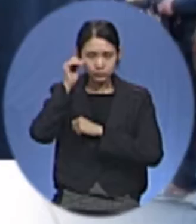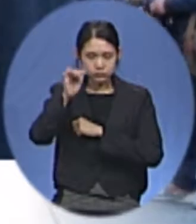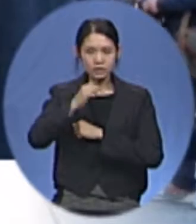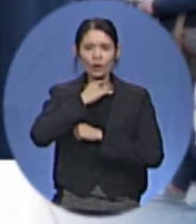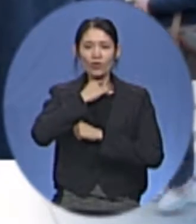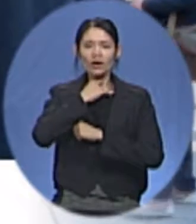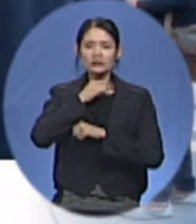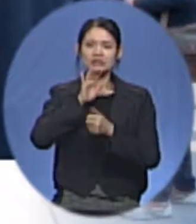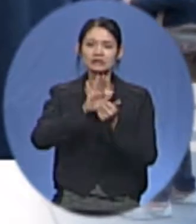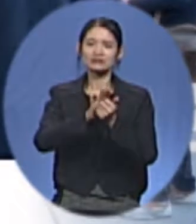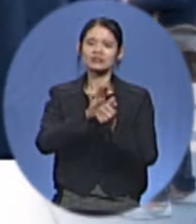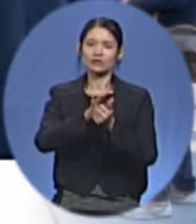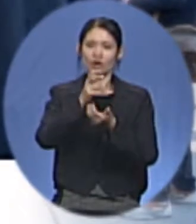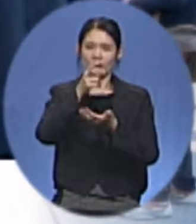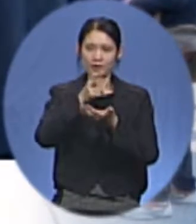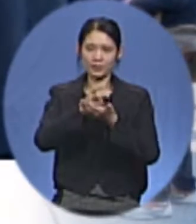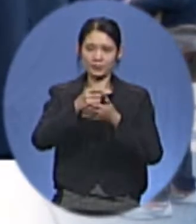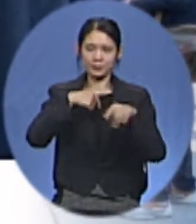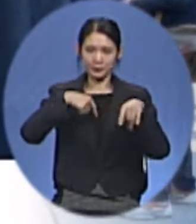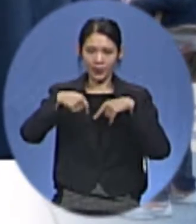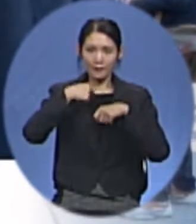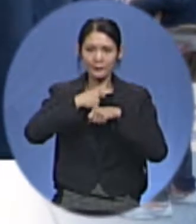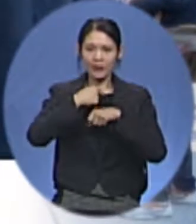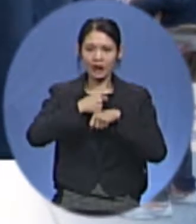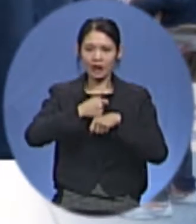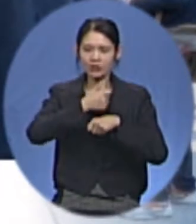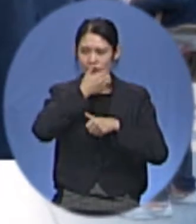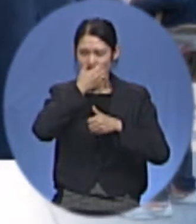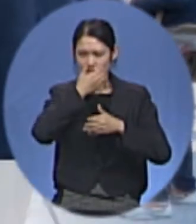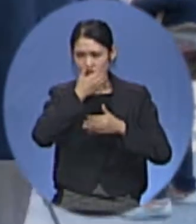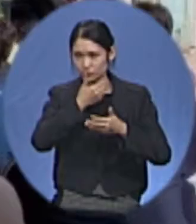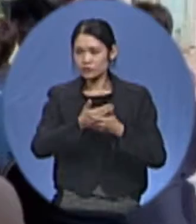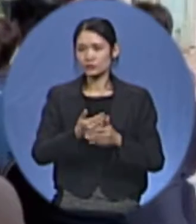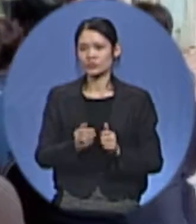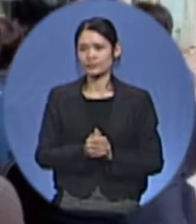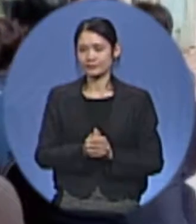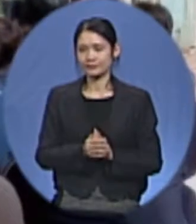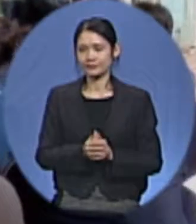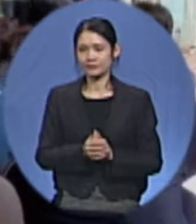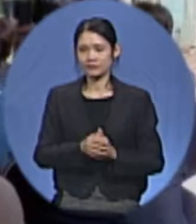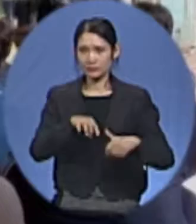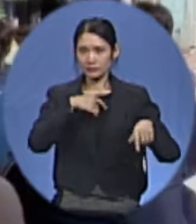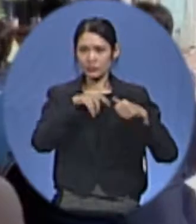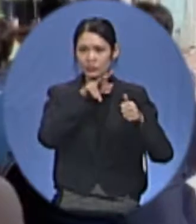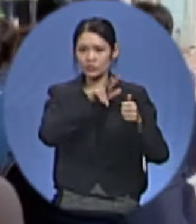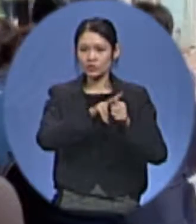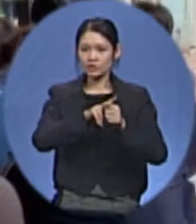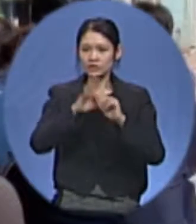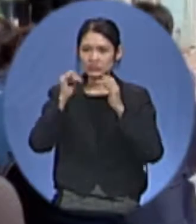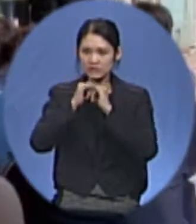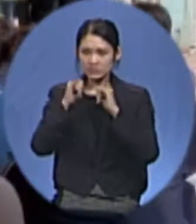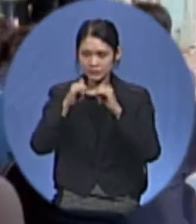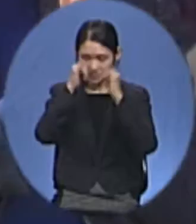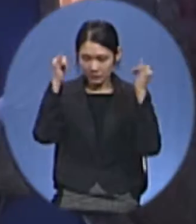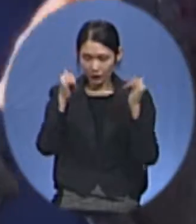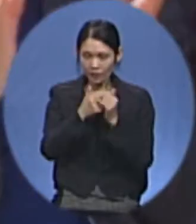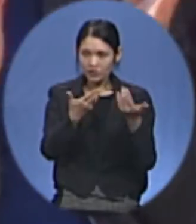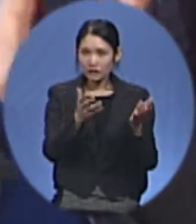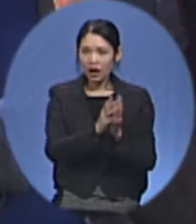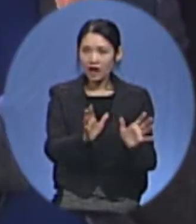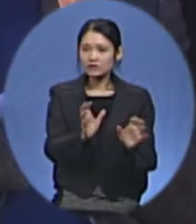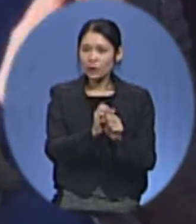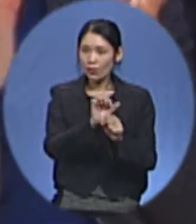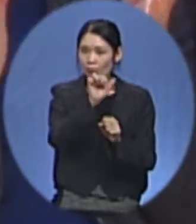항구적인 정말 지원책을 만드는 일이 가장 중요하고요. 종교계와 시민사회단체 등 50여 개